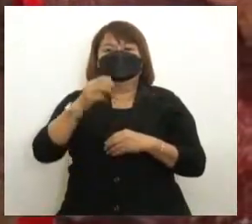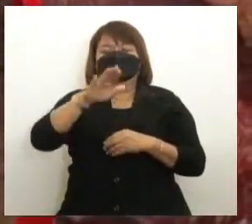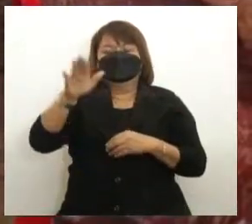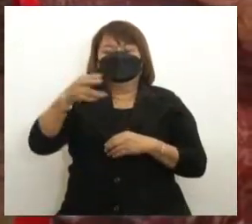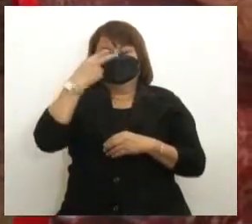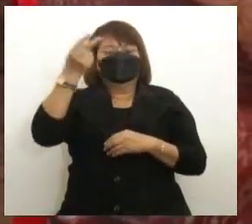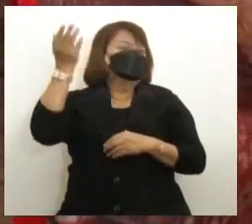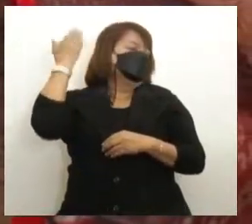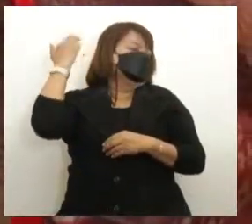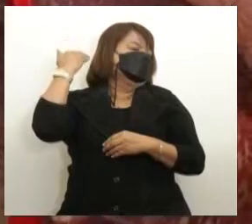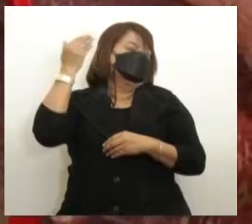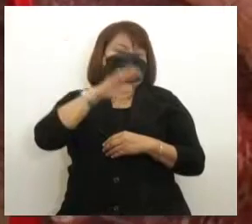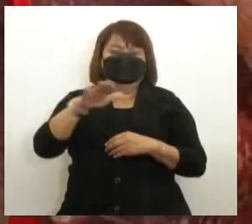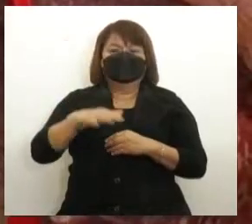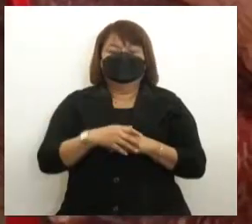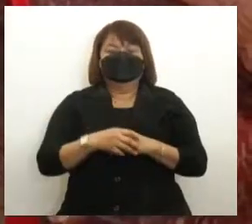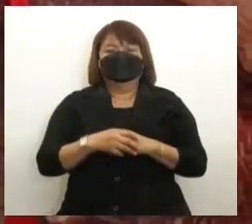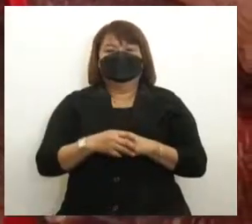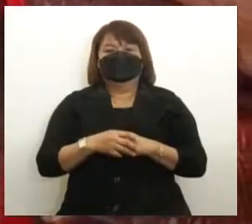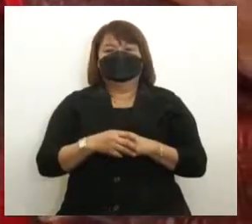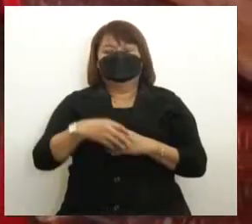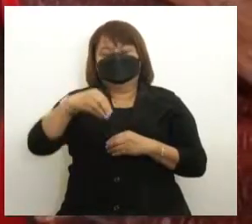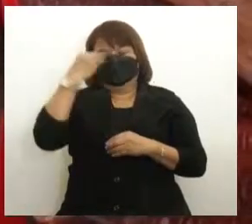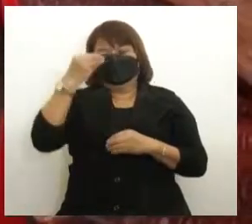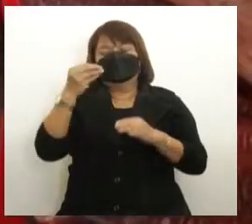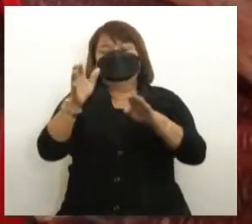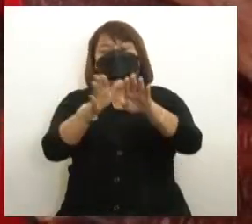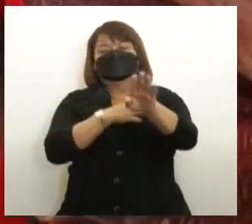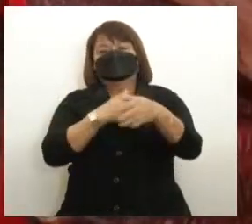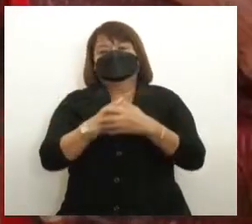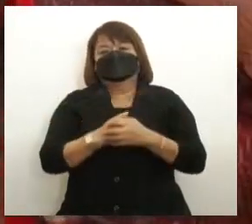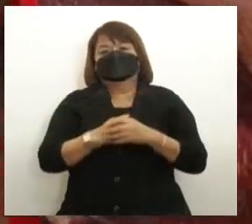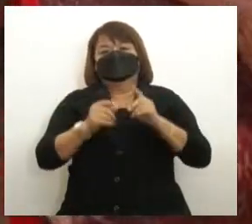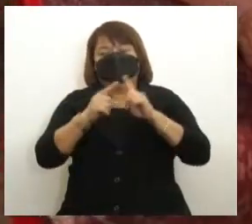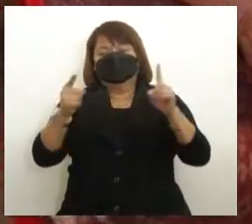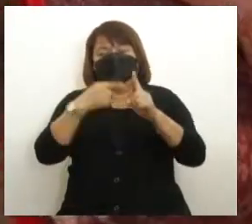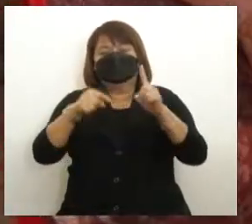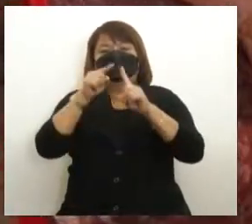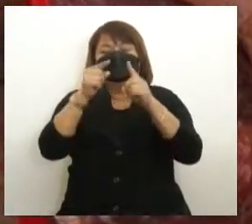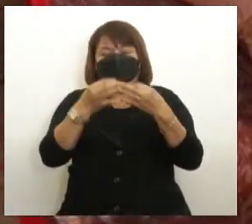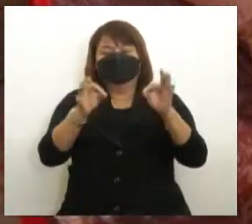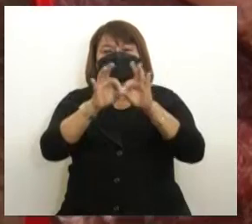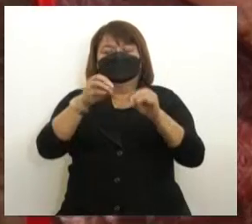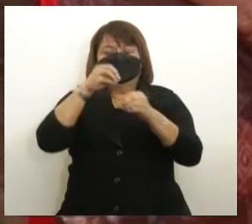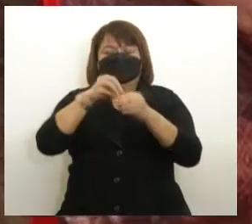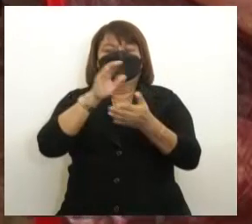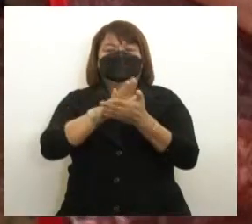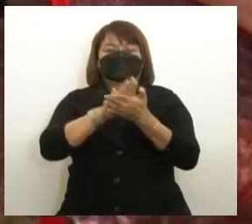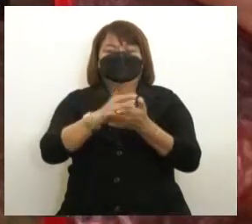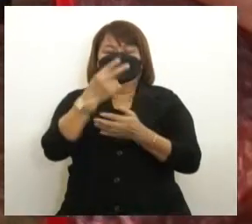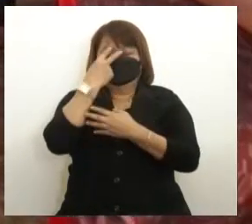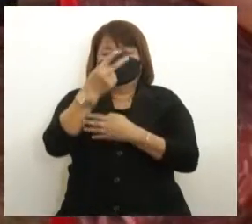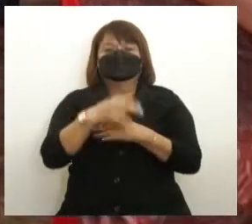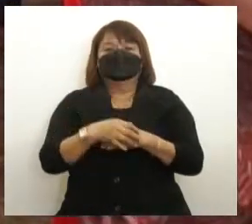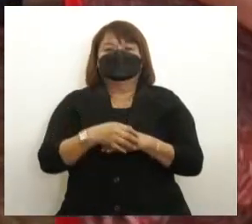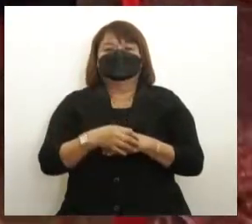ยเขาเป็นเด็กที่จะเรียนหนังสือช้านะคะแต่จุดเด่นของเขาที่อยู่ในโรงเรียนเท่าที่คุณครูสังเกตเห็น